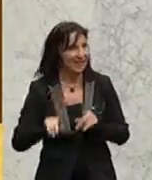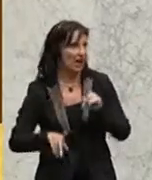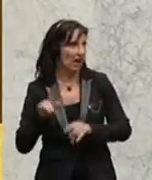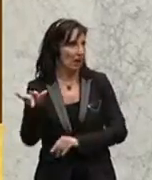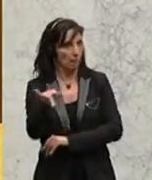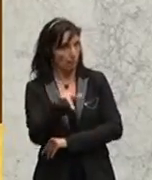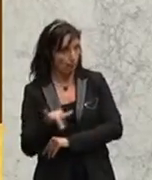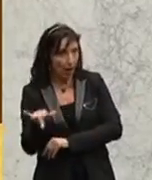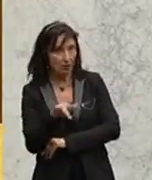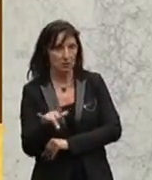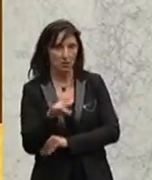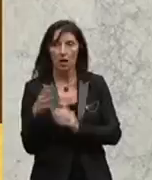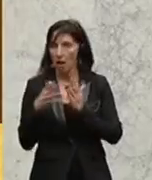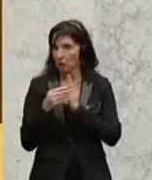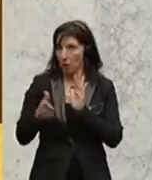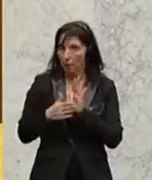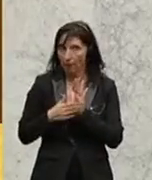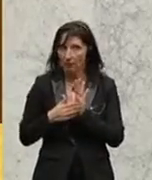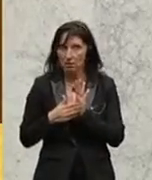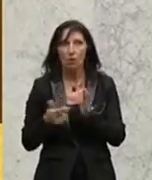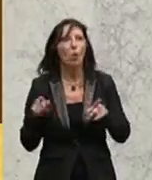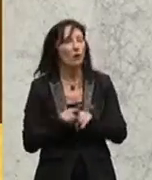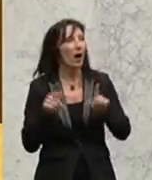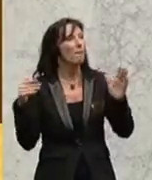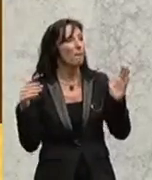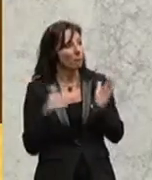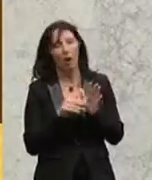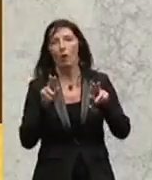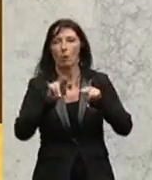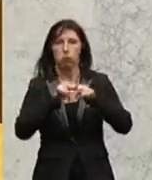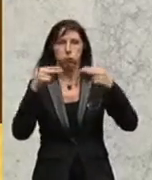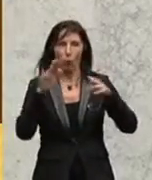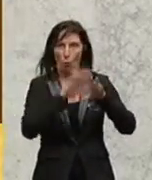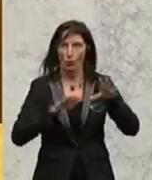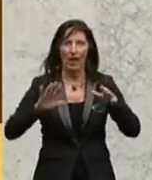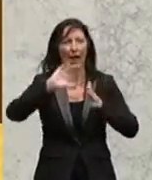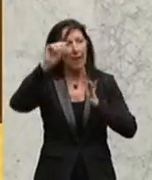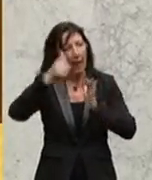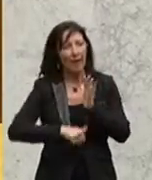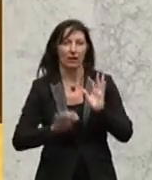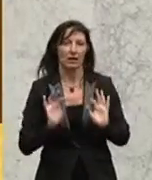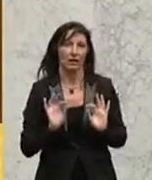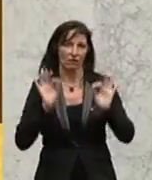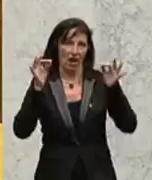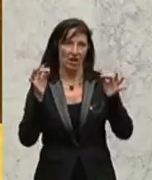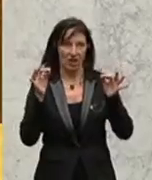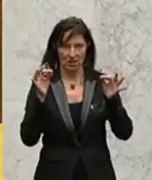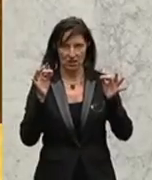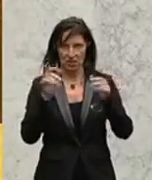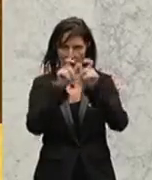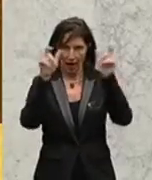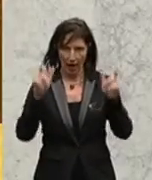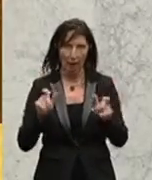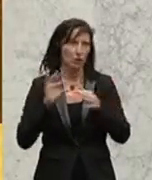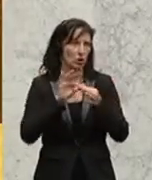die Kinder, das beweisen auch die Experten. Und wir brauchen einen bundeseinheitlichen Qualitätsrahmen, wo es dann um Gruppengröße,